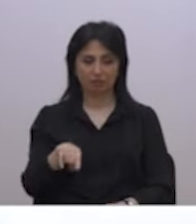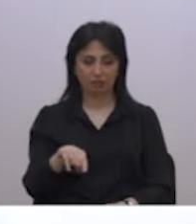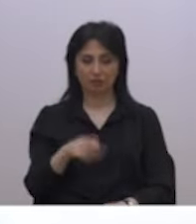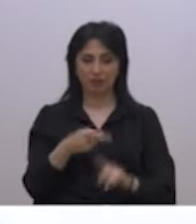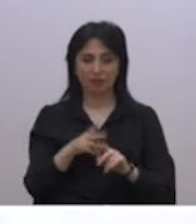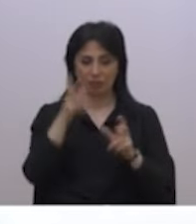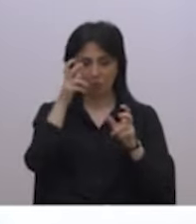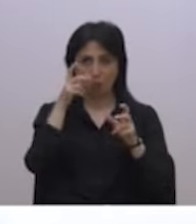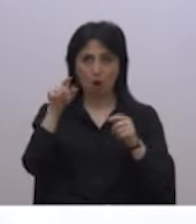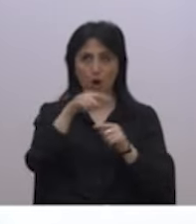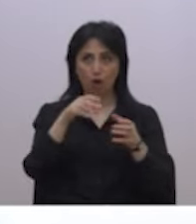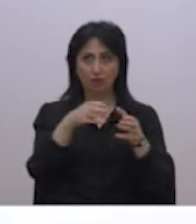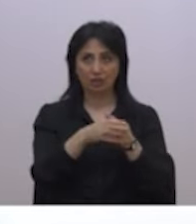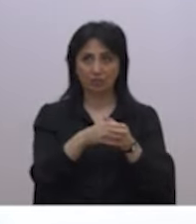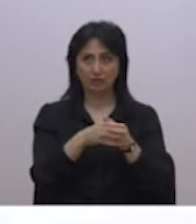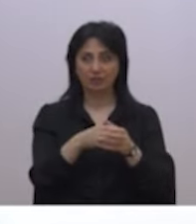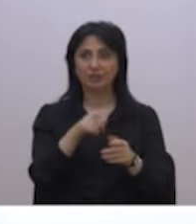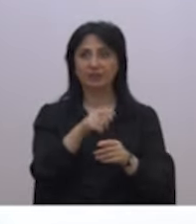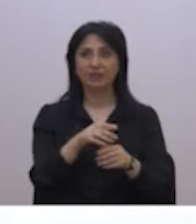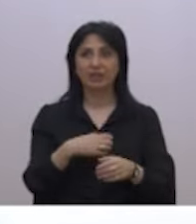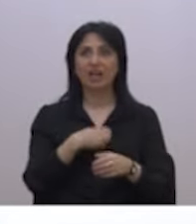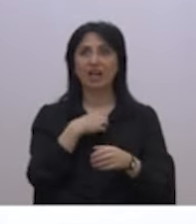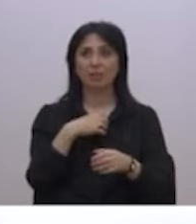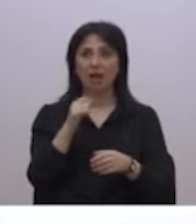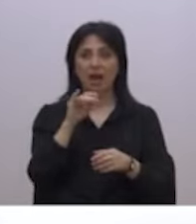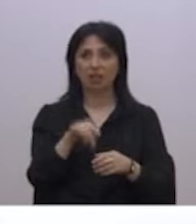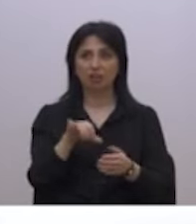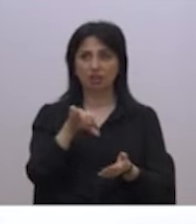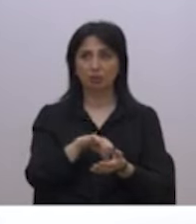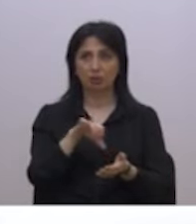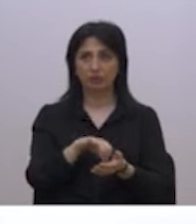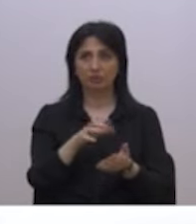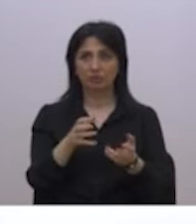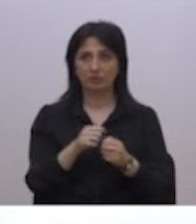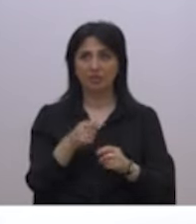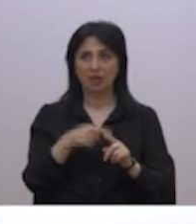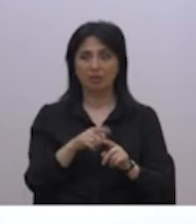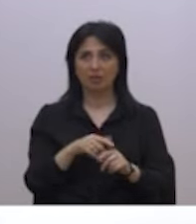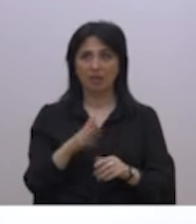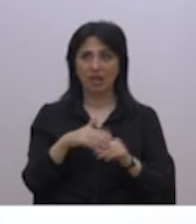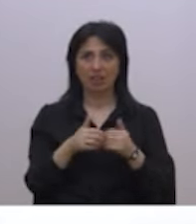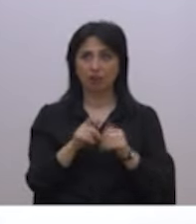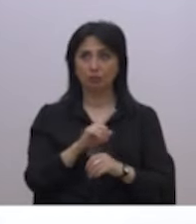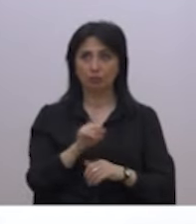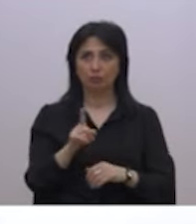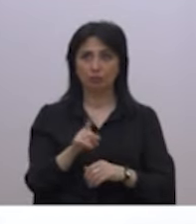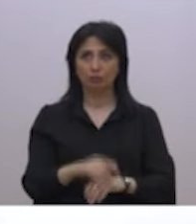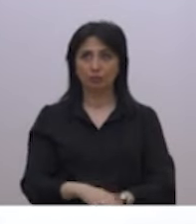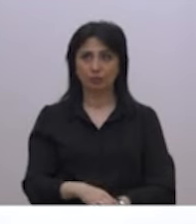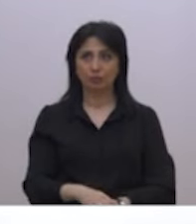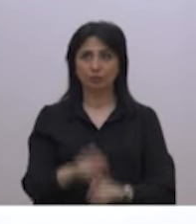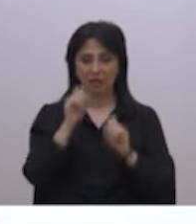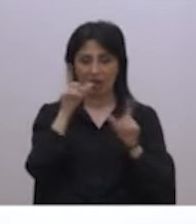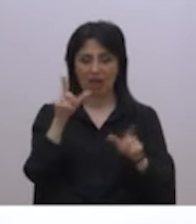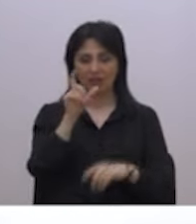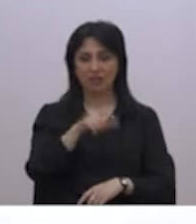ამ ბოროტების ბანალურობის კატასტროფულ აქტში მონაწილეობა მივიღოთ და ამას ხელი შეუწყოთ.